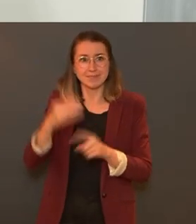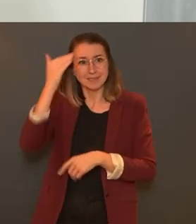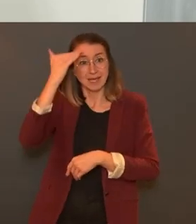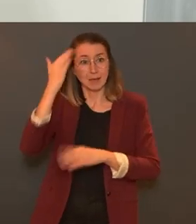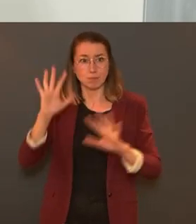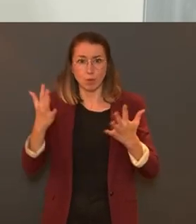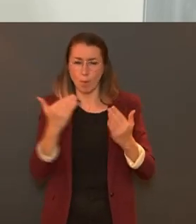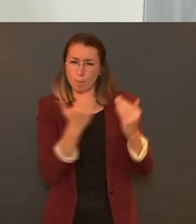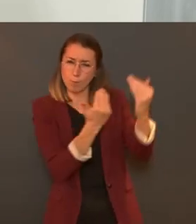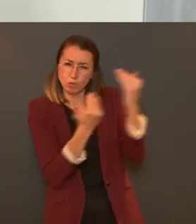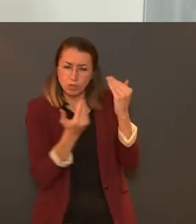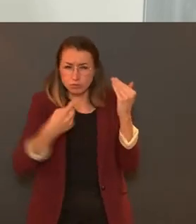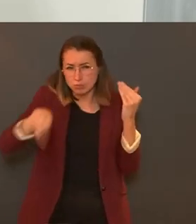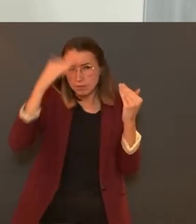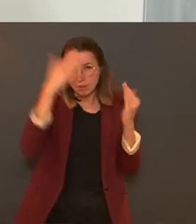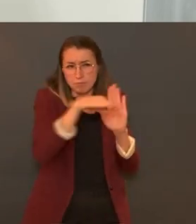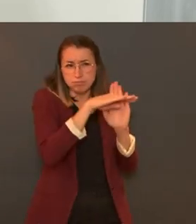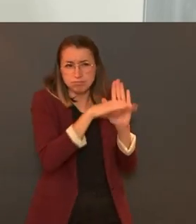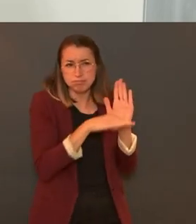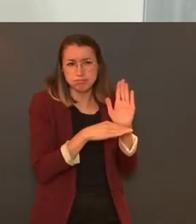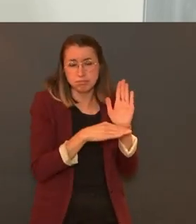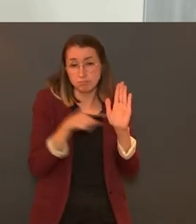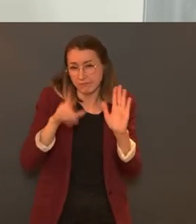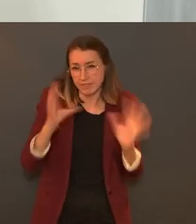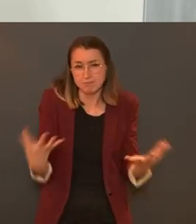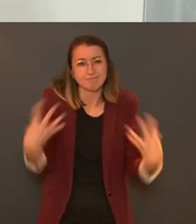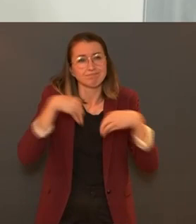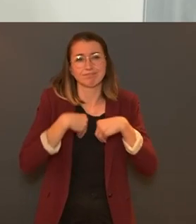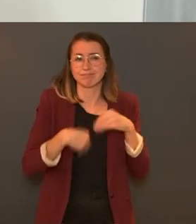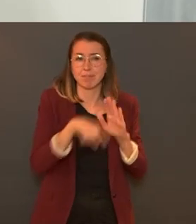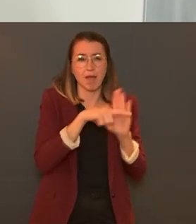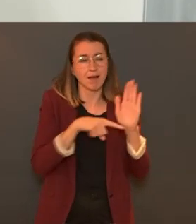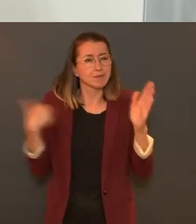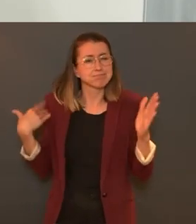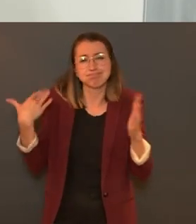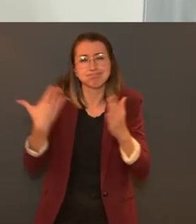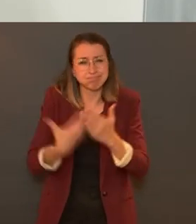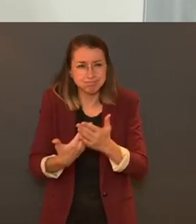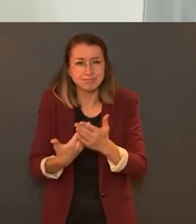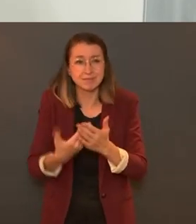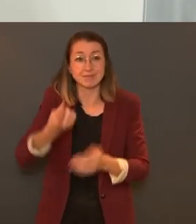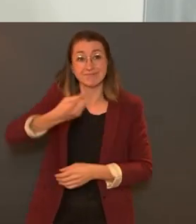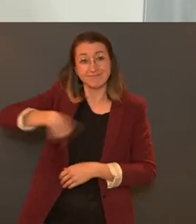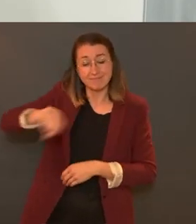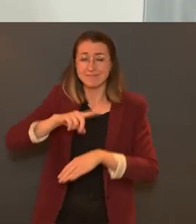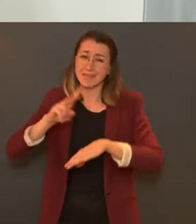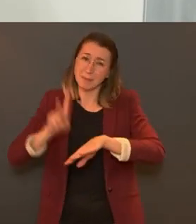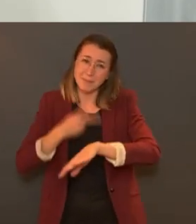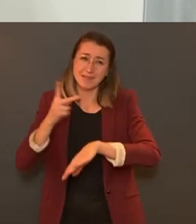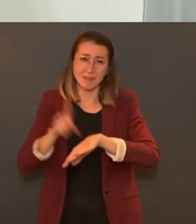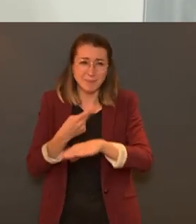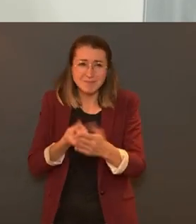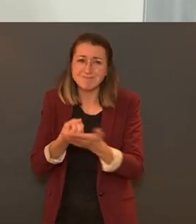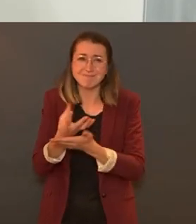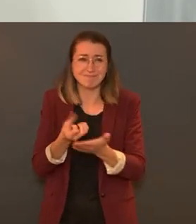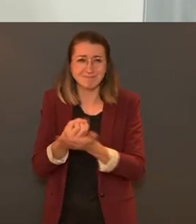bons réflexes et les situations à risque. Mais nous devons continuer de rappeler l'impérieuse nécessité de suivre les